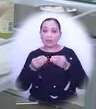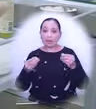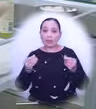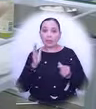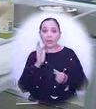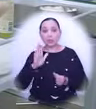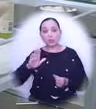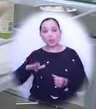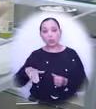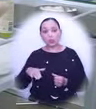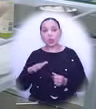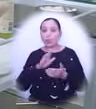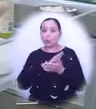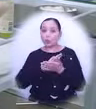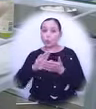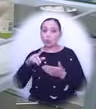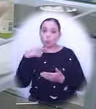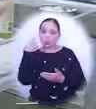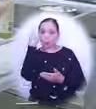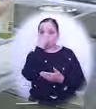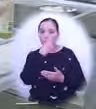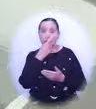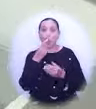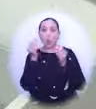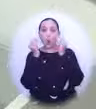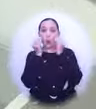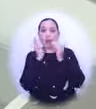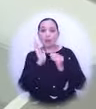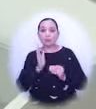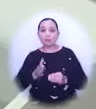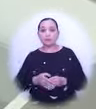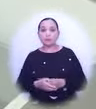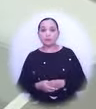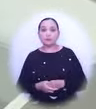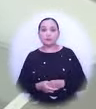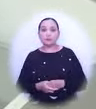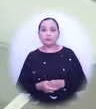erigandan so'ng toza yuzga qo'yiladi.